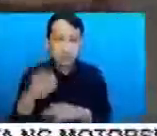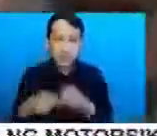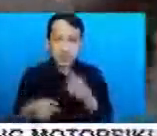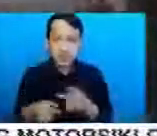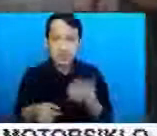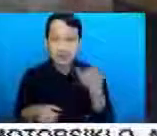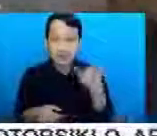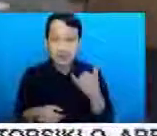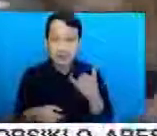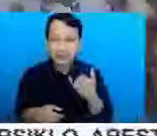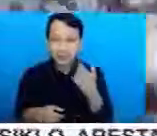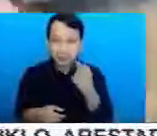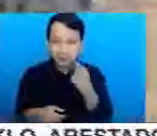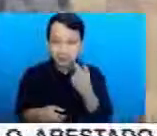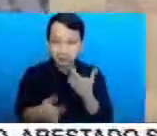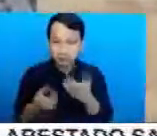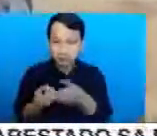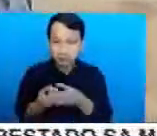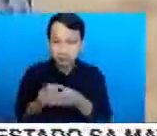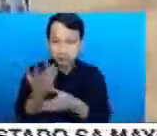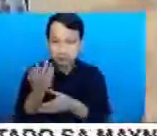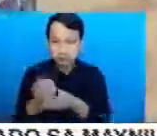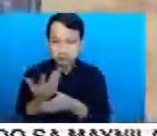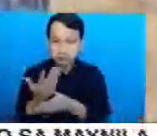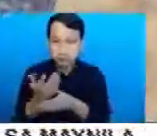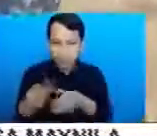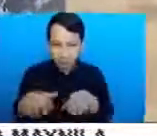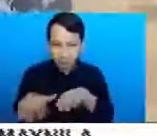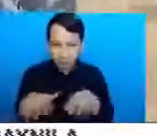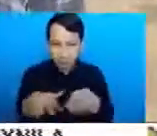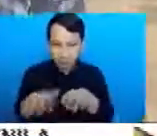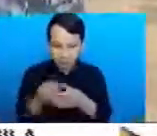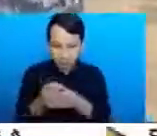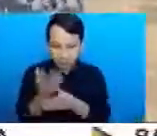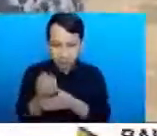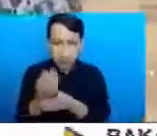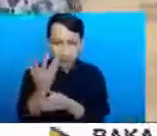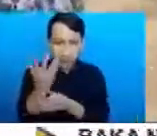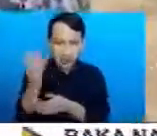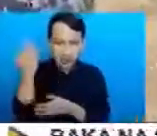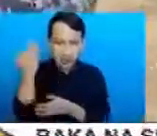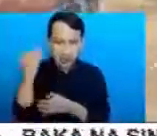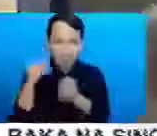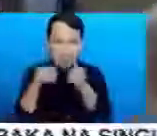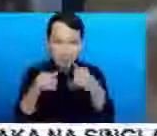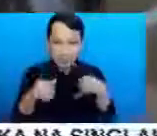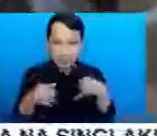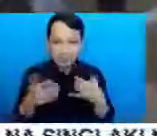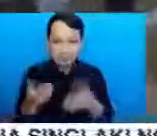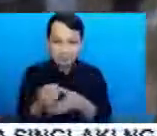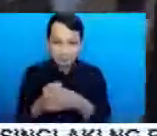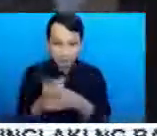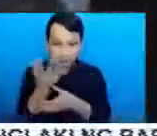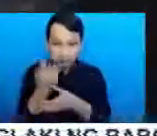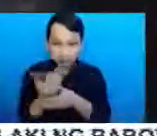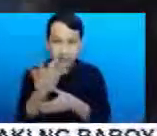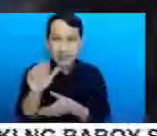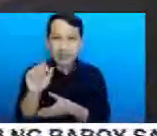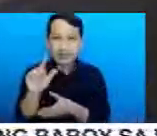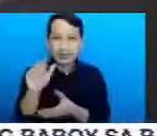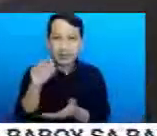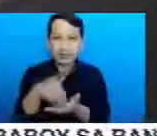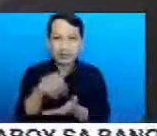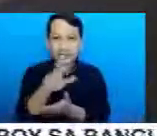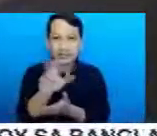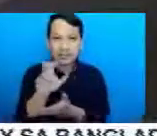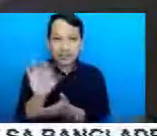mga contingency plans para sa posibleng evacuation ng mga residente na sakop sa 5 high-risk barangay. Sa pagtaya ni Halad,